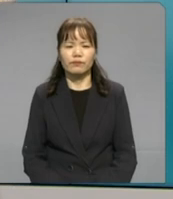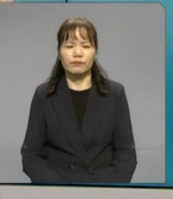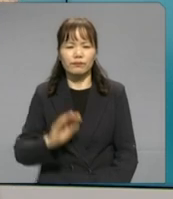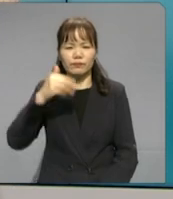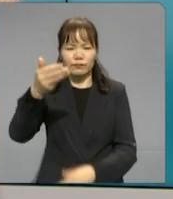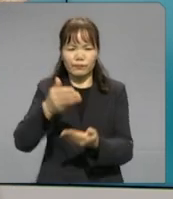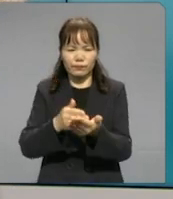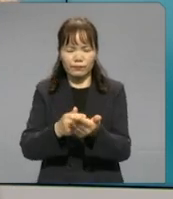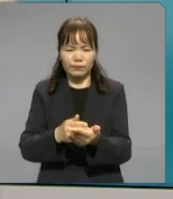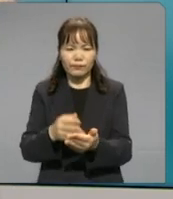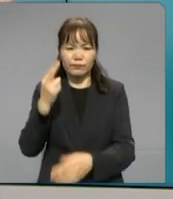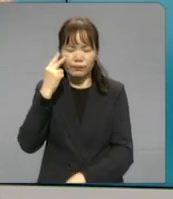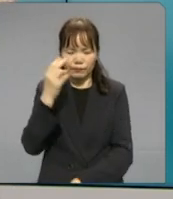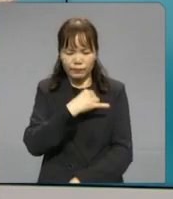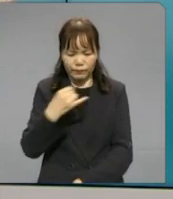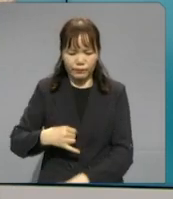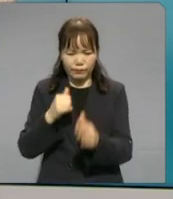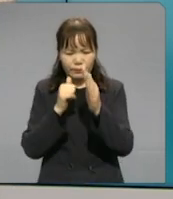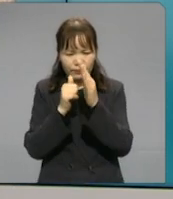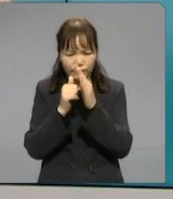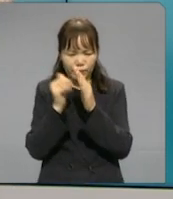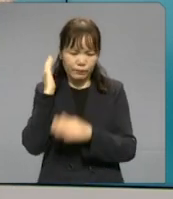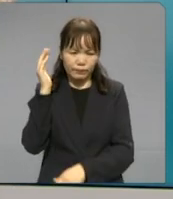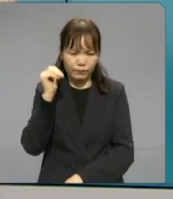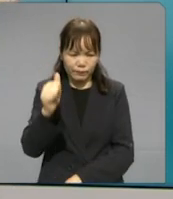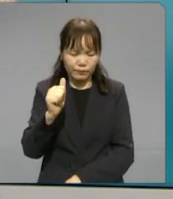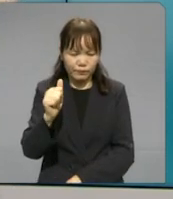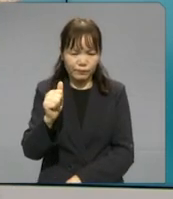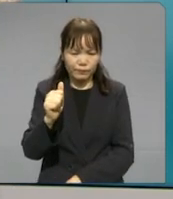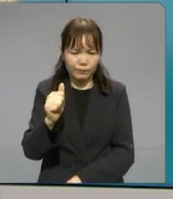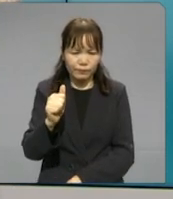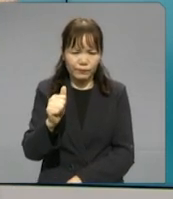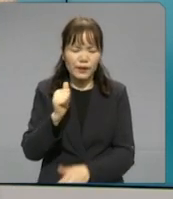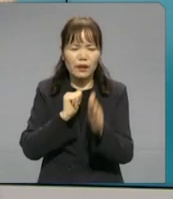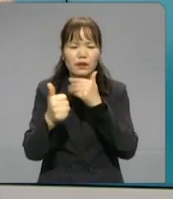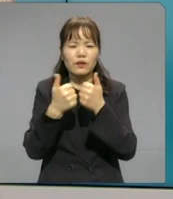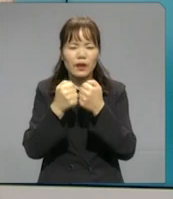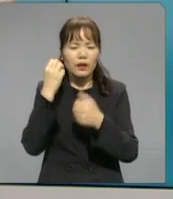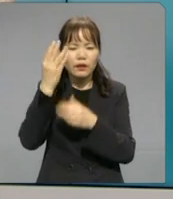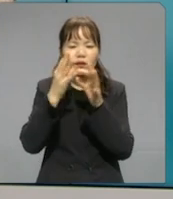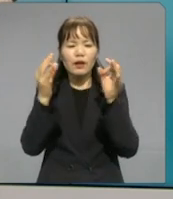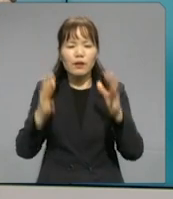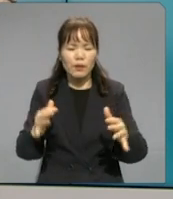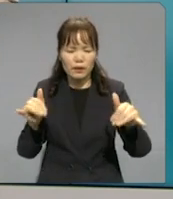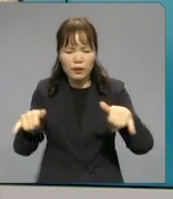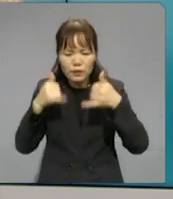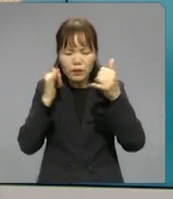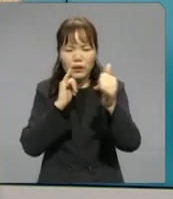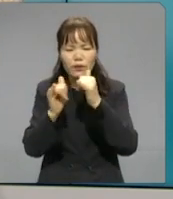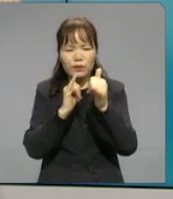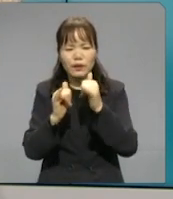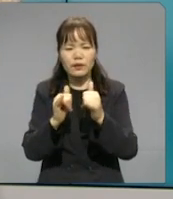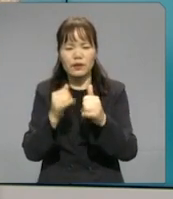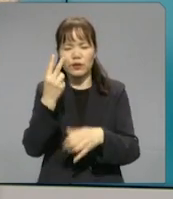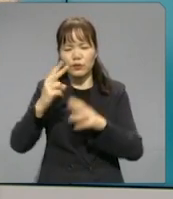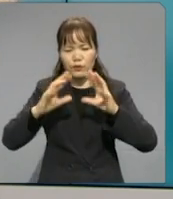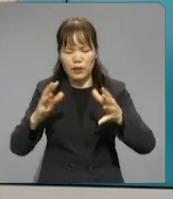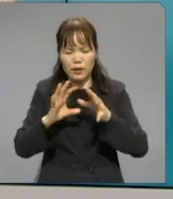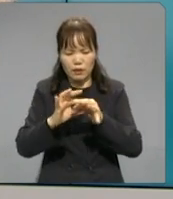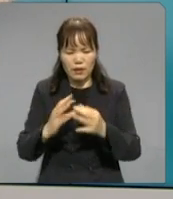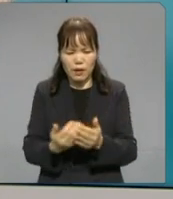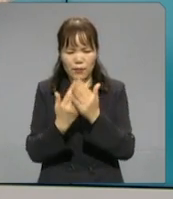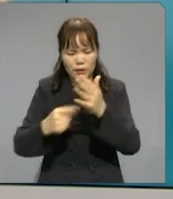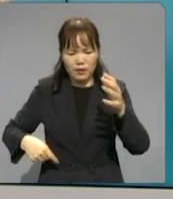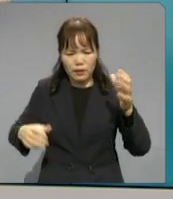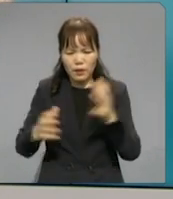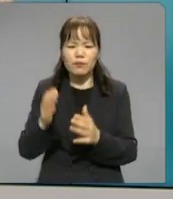다음 소식입니다 미중 정상이 정상회담 넉달만에 전화통화를 갖고 현안을 논의했습니다 양국관계 발전과 협력을